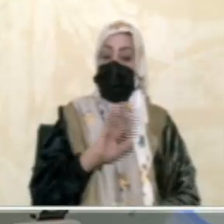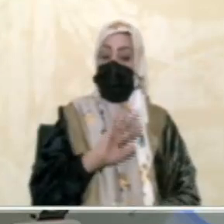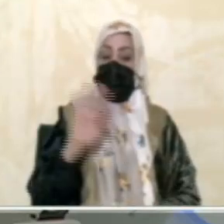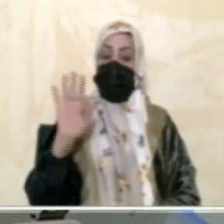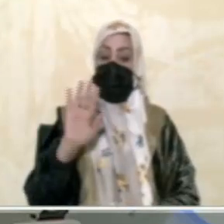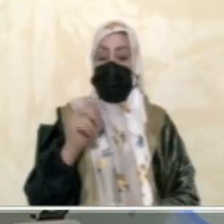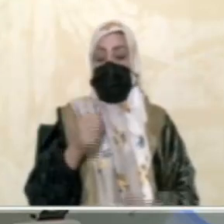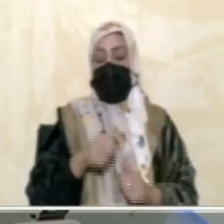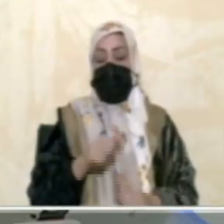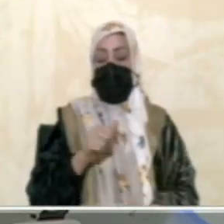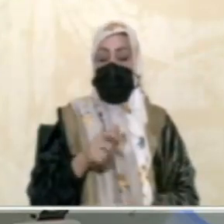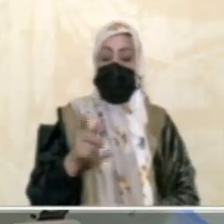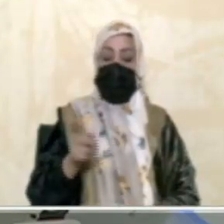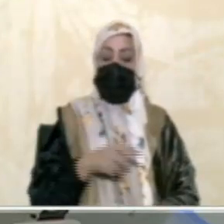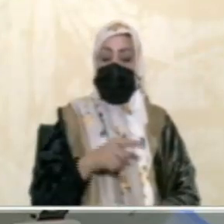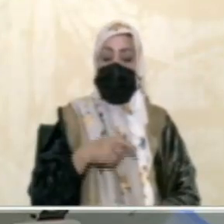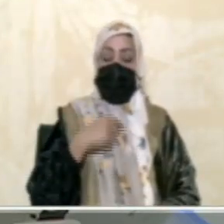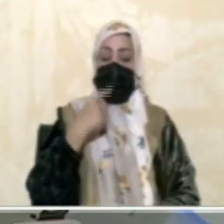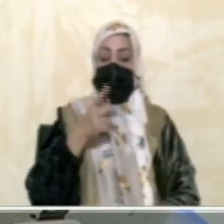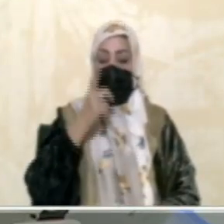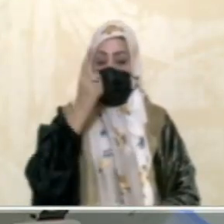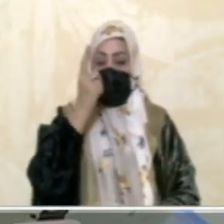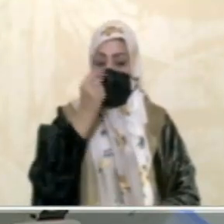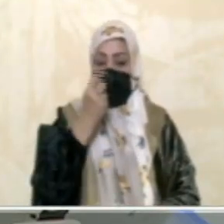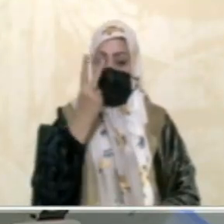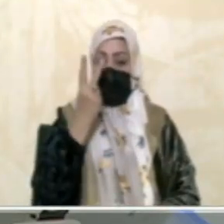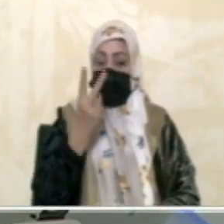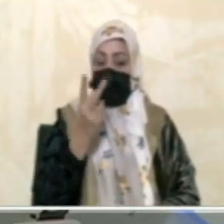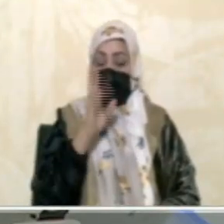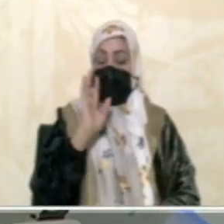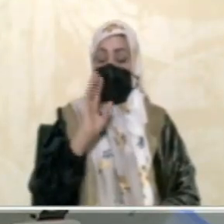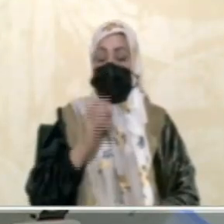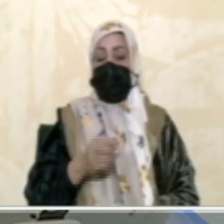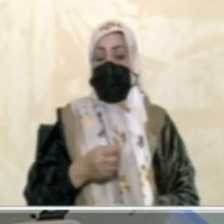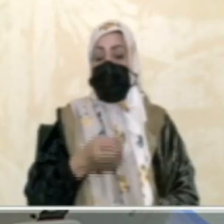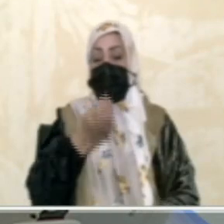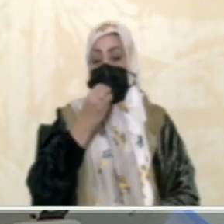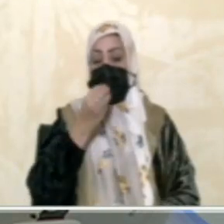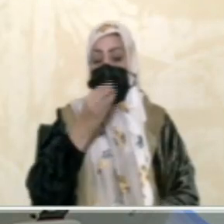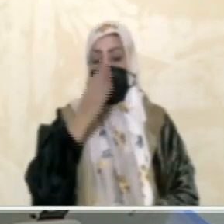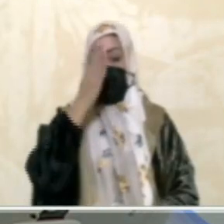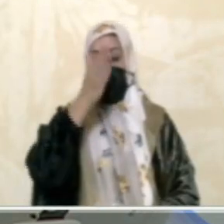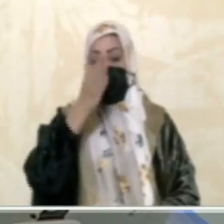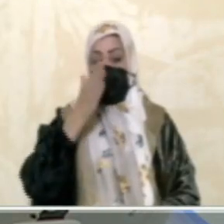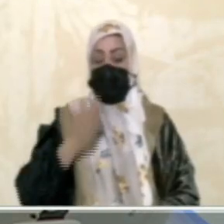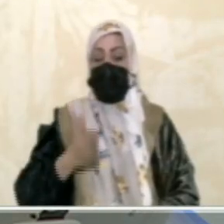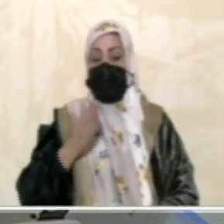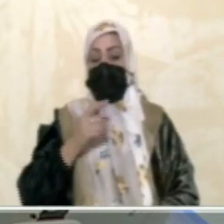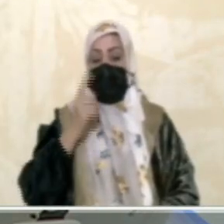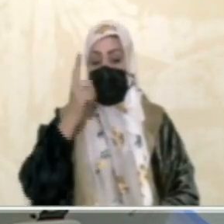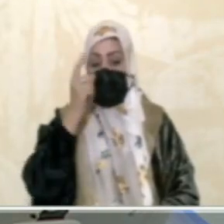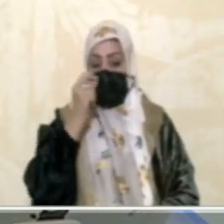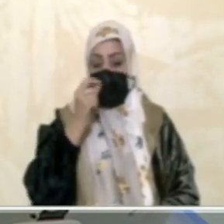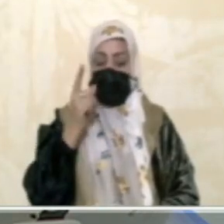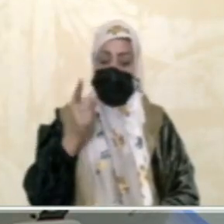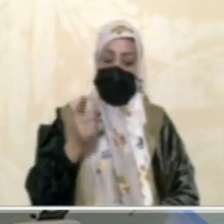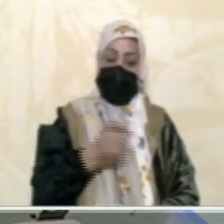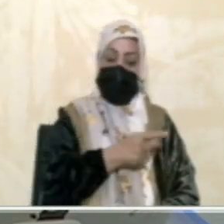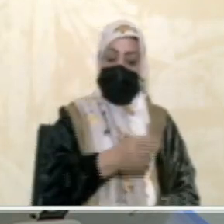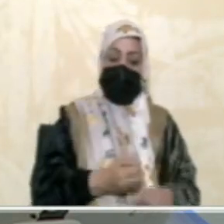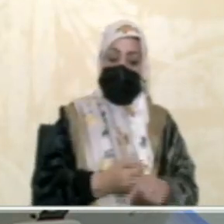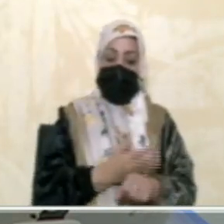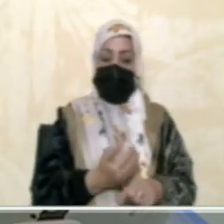ان تضع بعد ما تحل صيامك في المغرب وبعد قبل اذان الفجر فهنا اذا